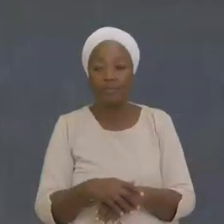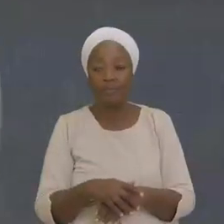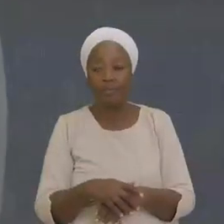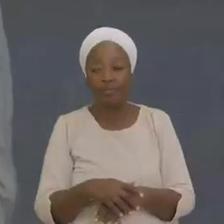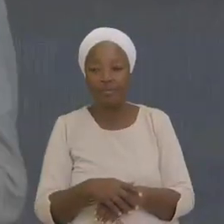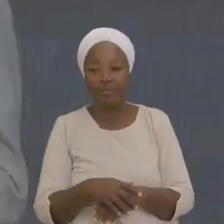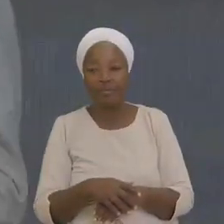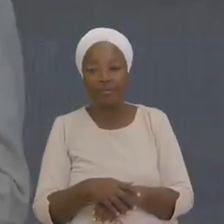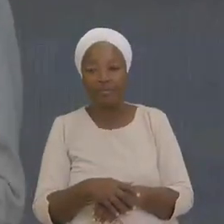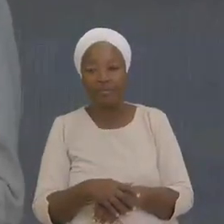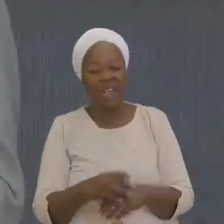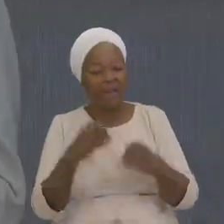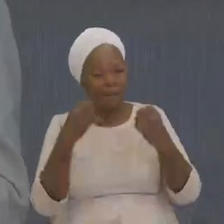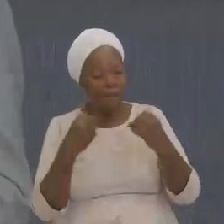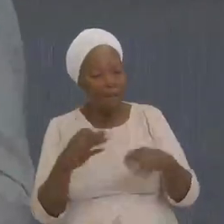dessus.